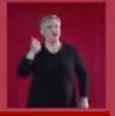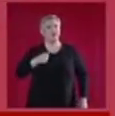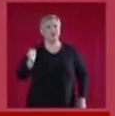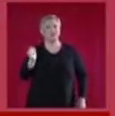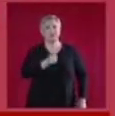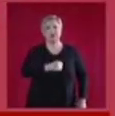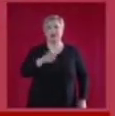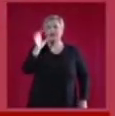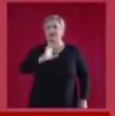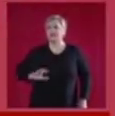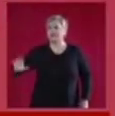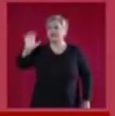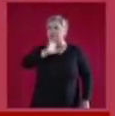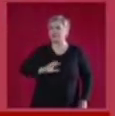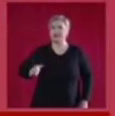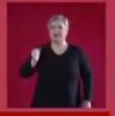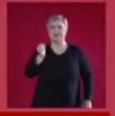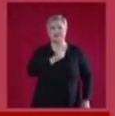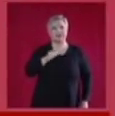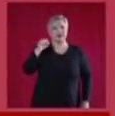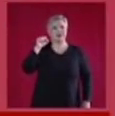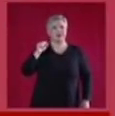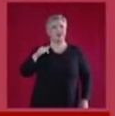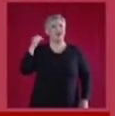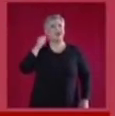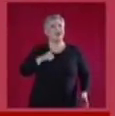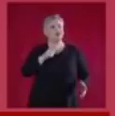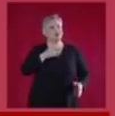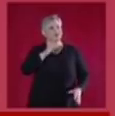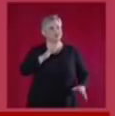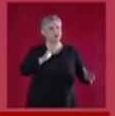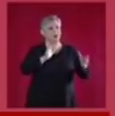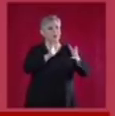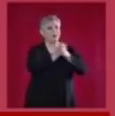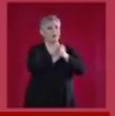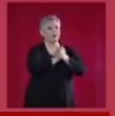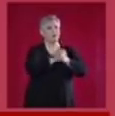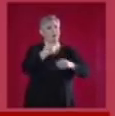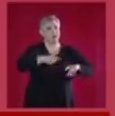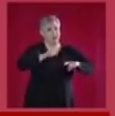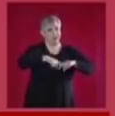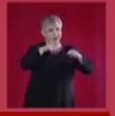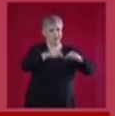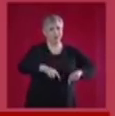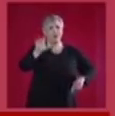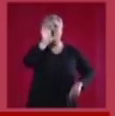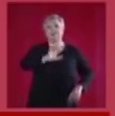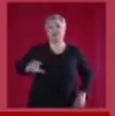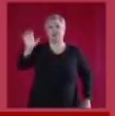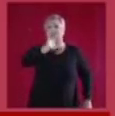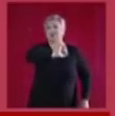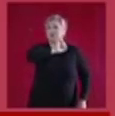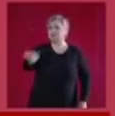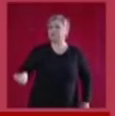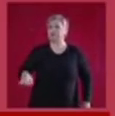ευρωπαίοι αριστεροί σοσιαλδημοκράτες να ενώνουμε τις δυνάμεις μας στην ελλάδα και στην ευρώπη για να νικήσουμε ξανά το φασισμό για να